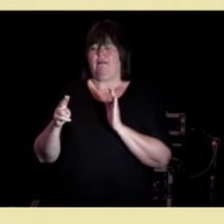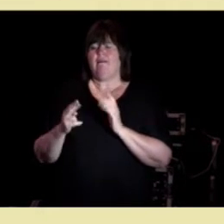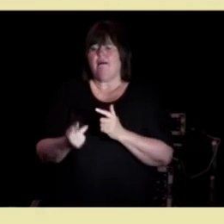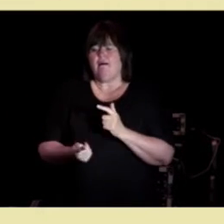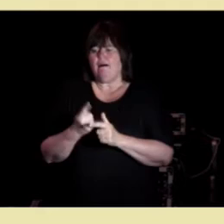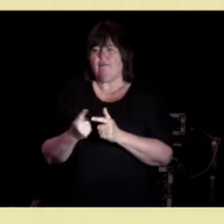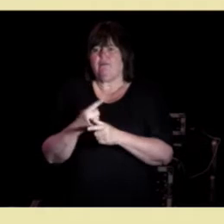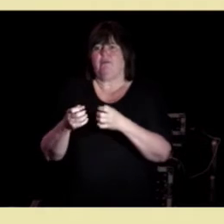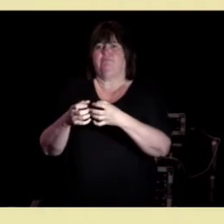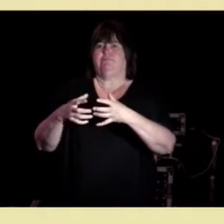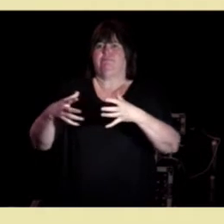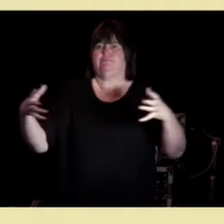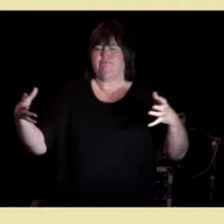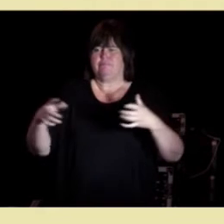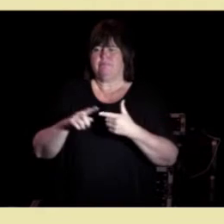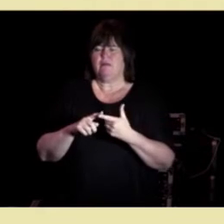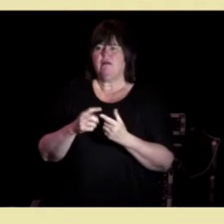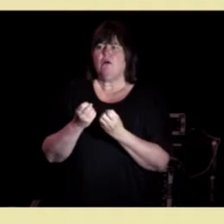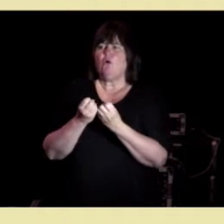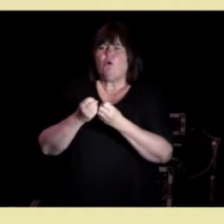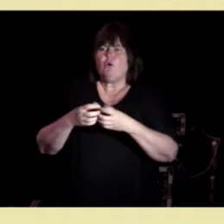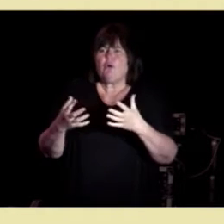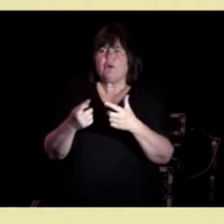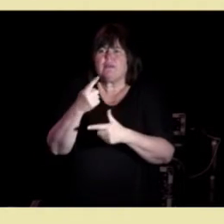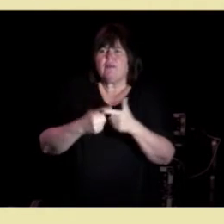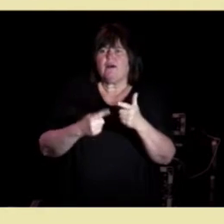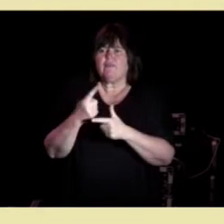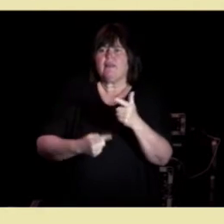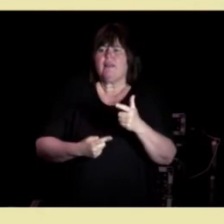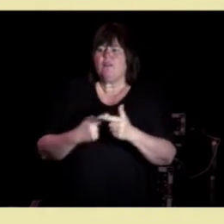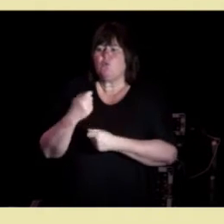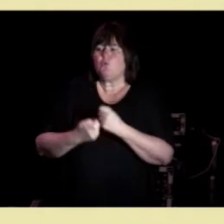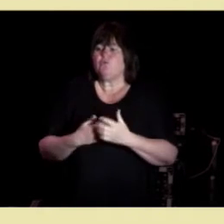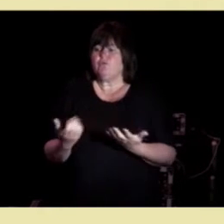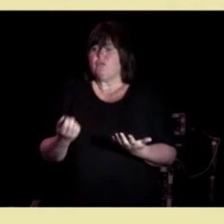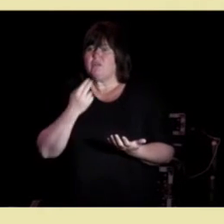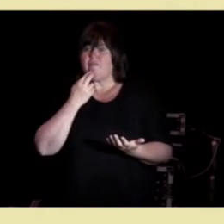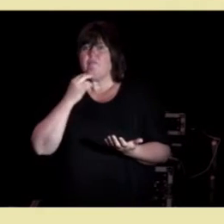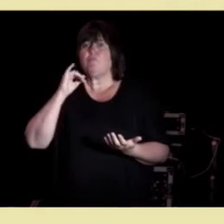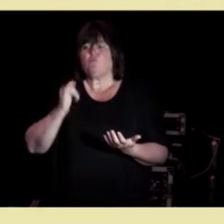økende, og en økende andel utføres av private behandlere.